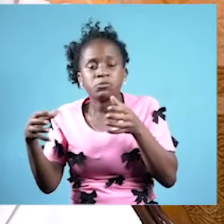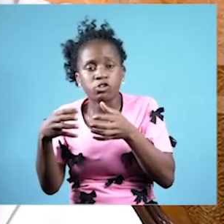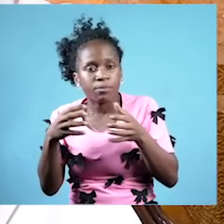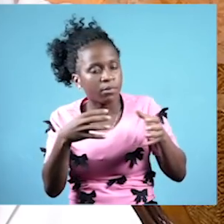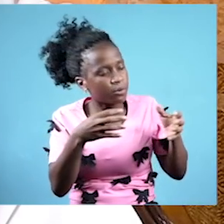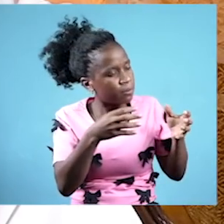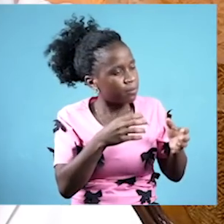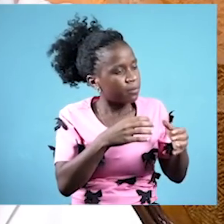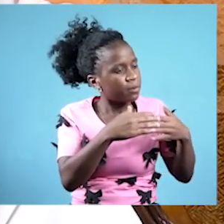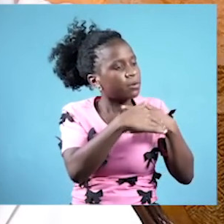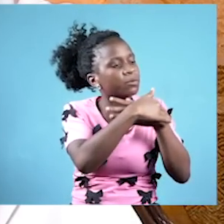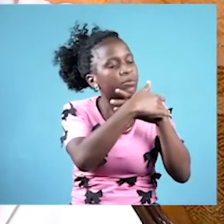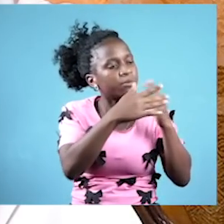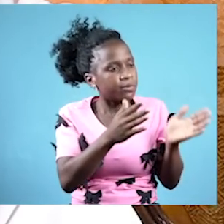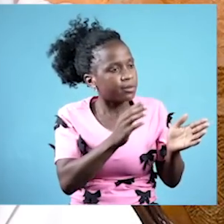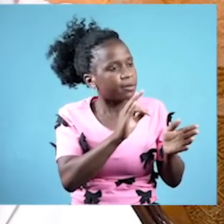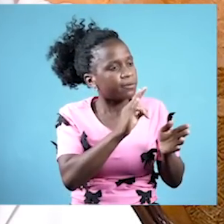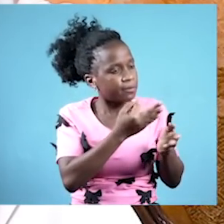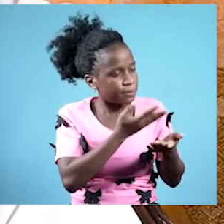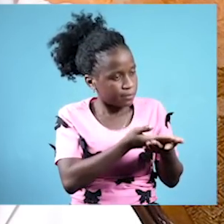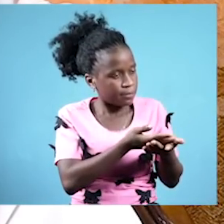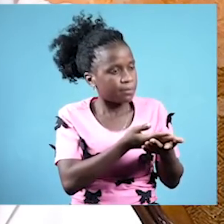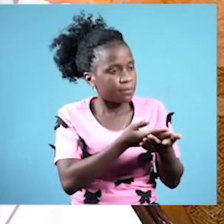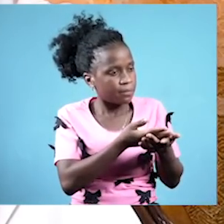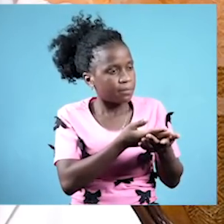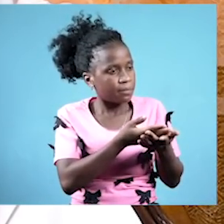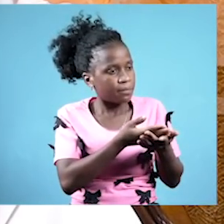Ulisaliti vipi? Kwa mujibu wa shutuma zenyewe.